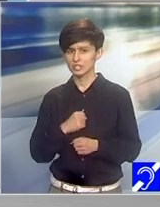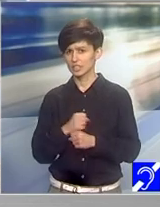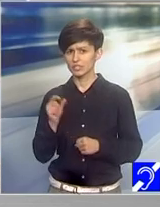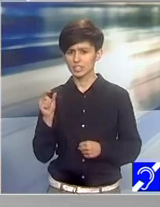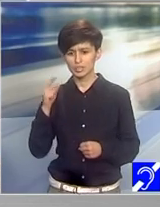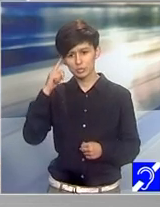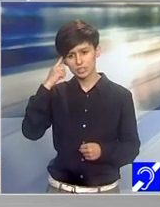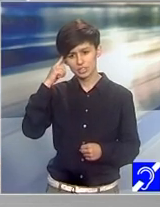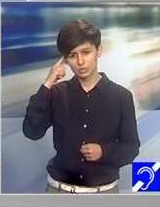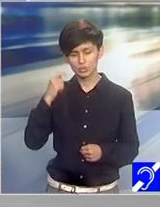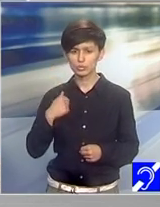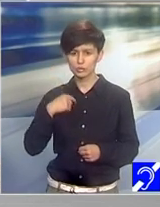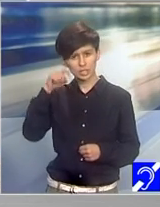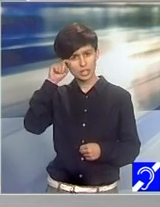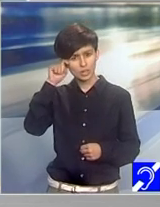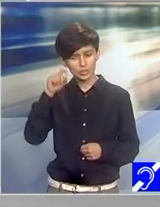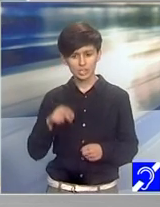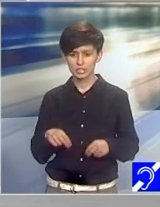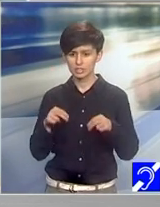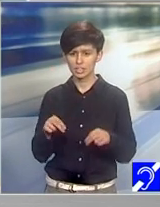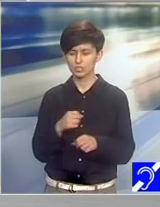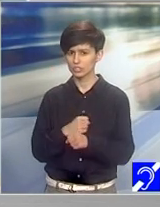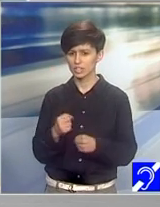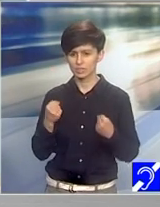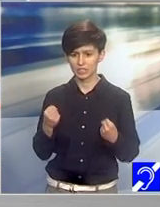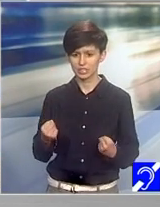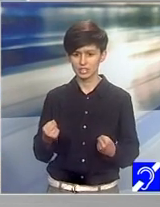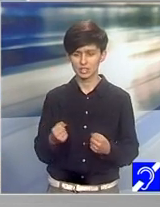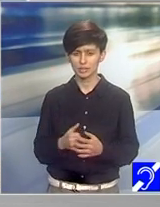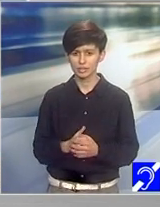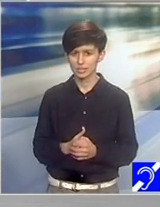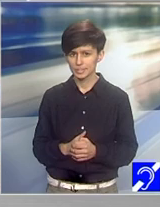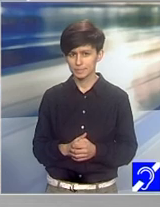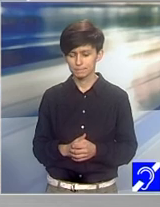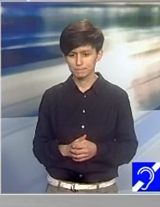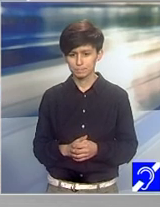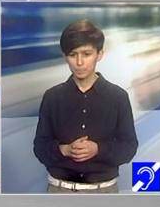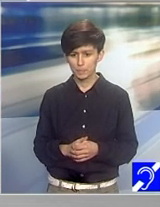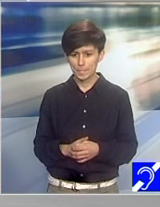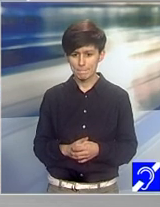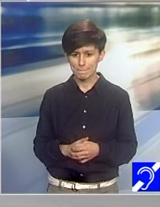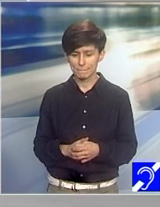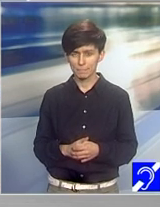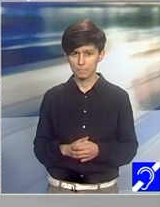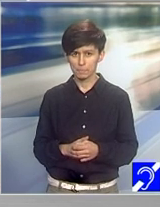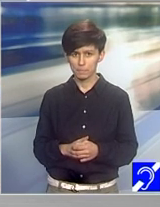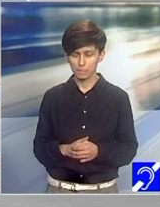părerea mea. Se ajunge foarte greu că e drumul lui Drumului, dar în rest, înțeleg așa.